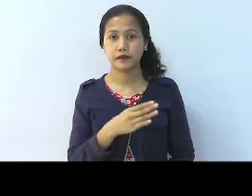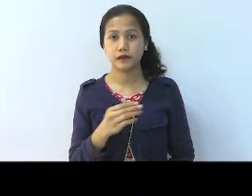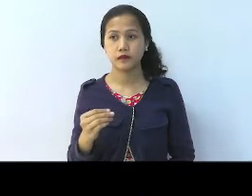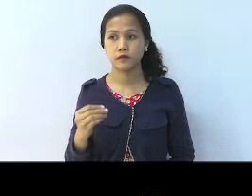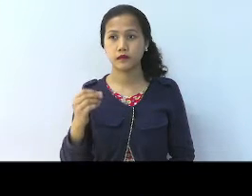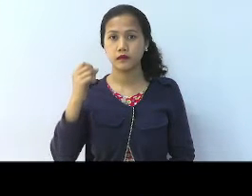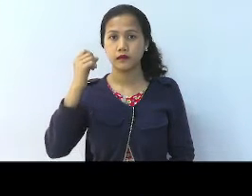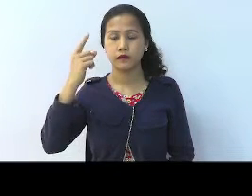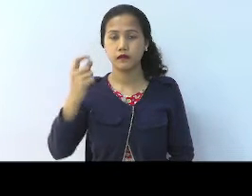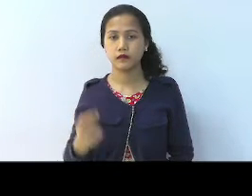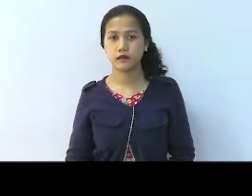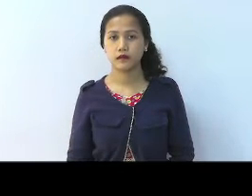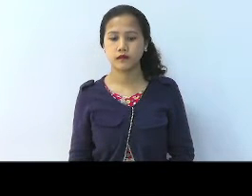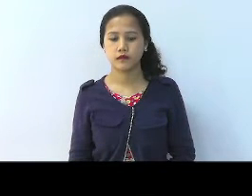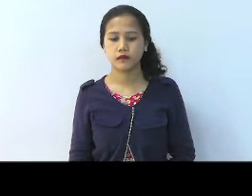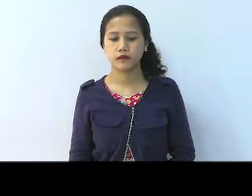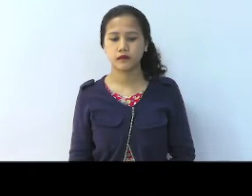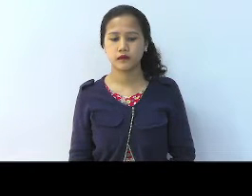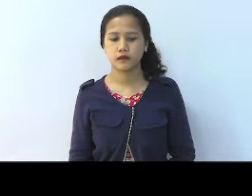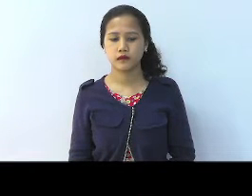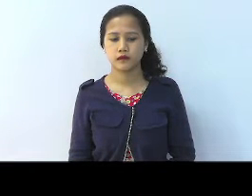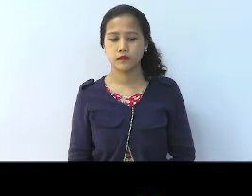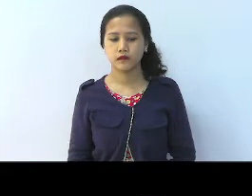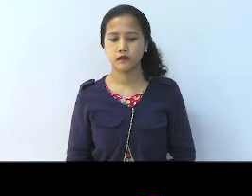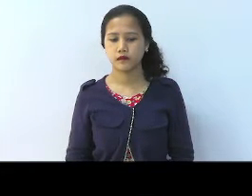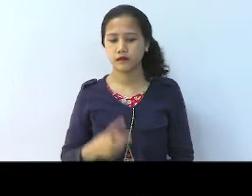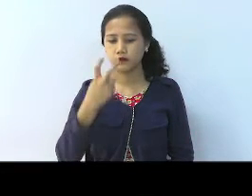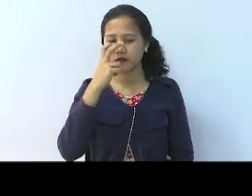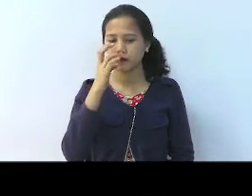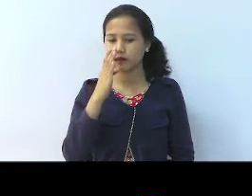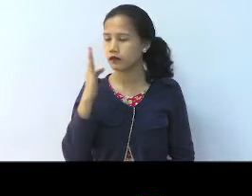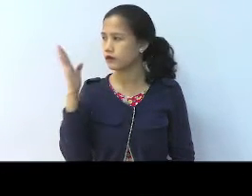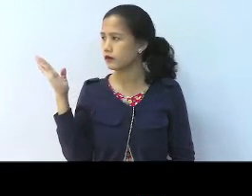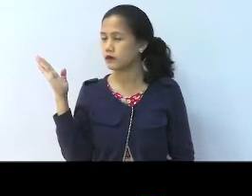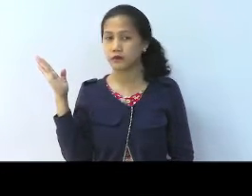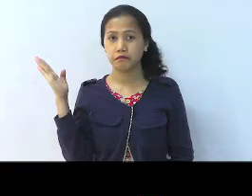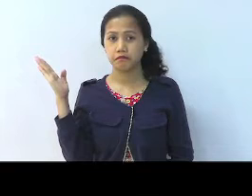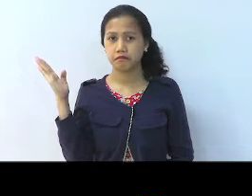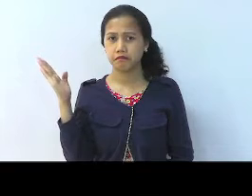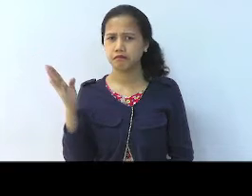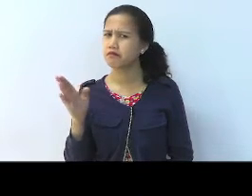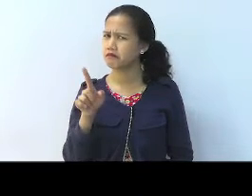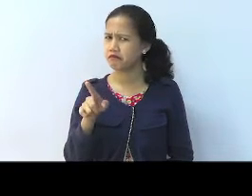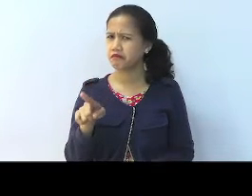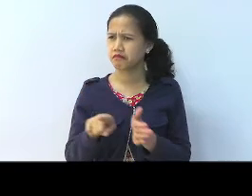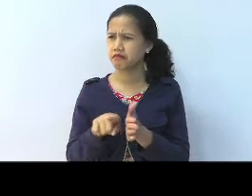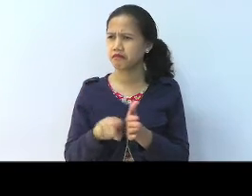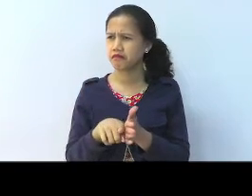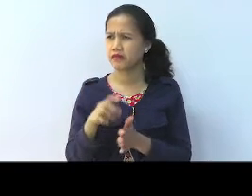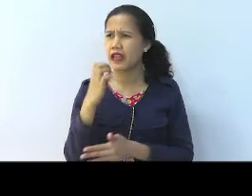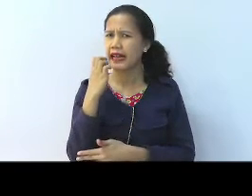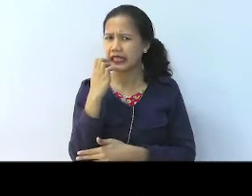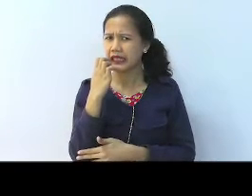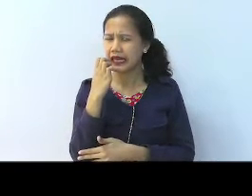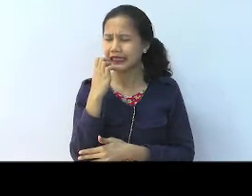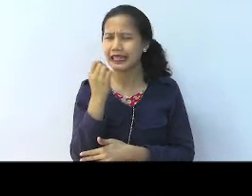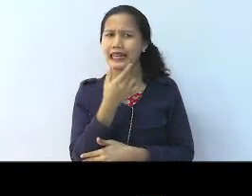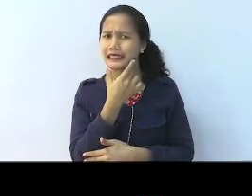posture ng leeg. At mga exercises na ipapakita ko po sa inyo.